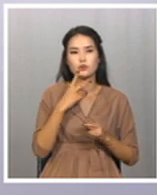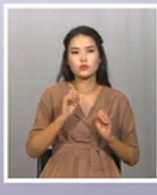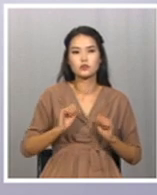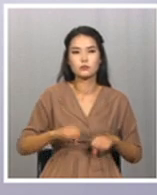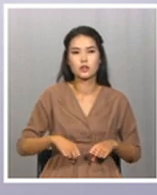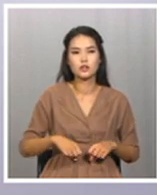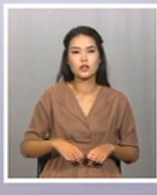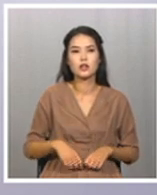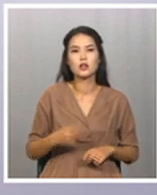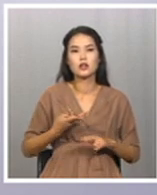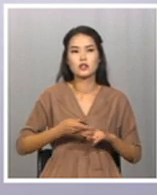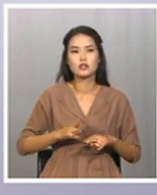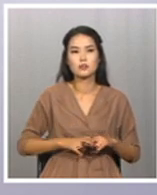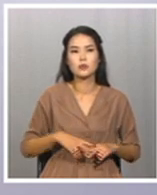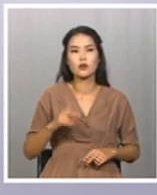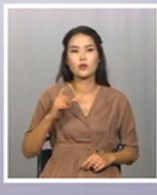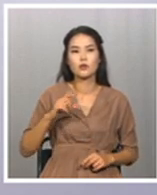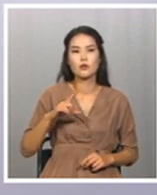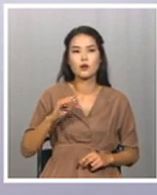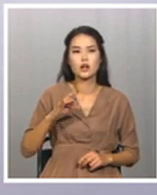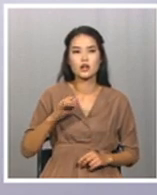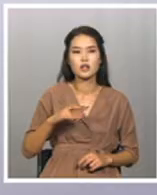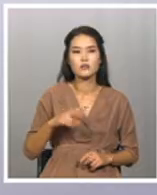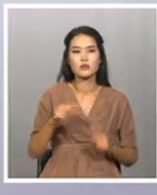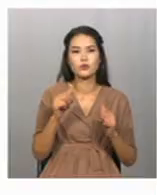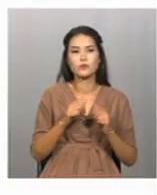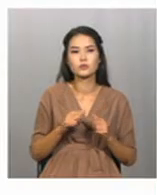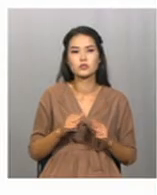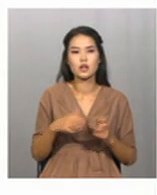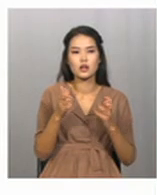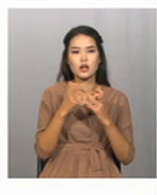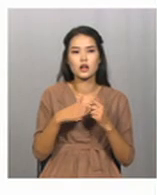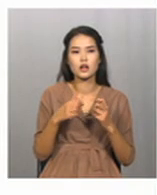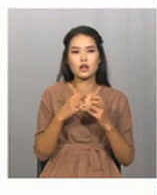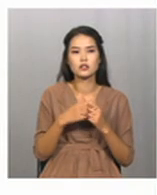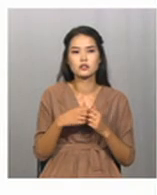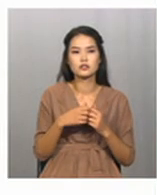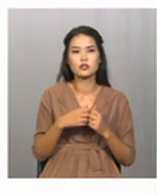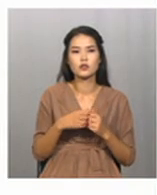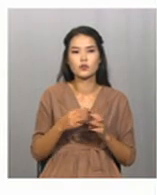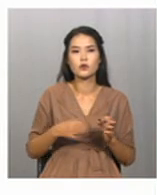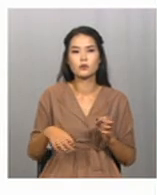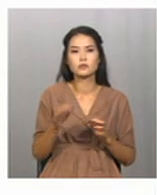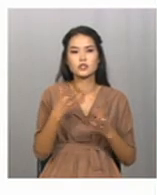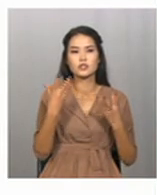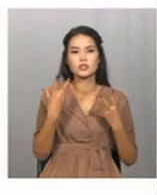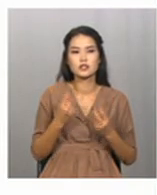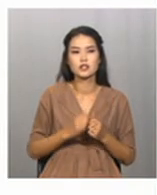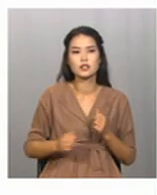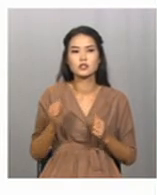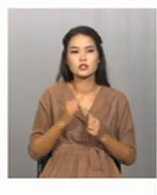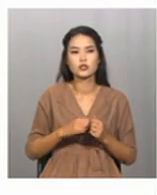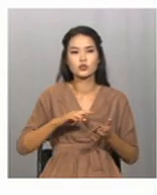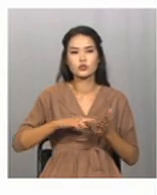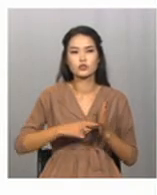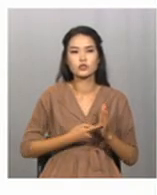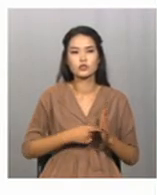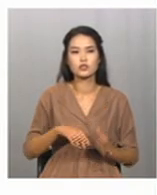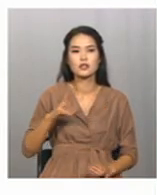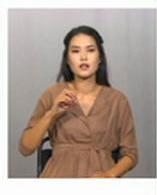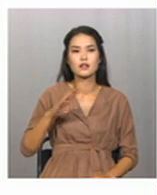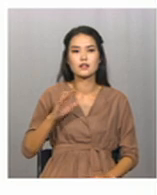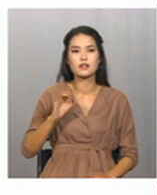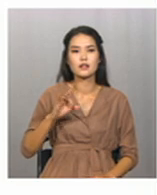болады. Демек, логарифмдік функция анықталу облысының кез келген